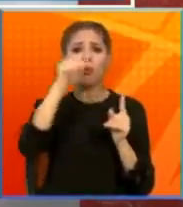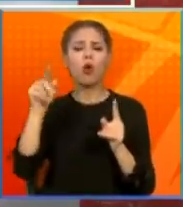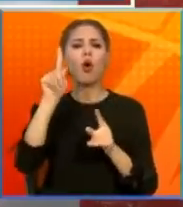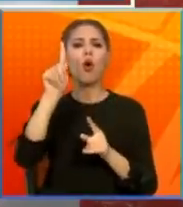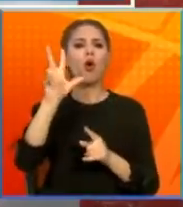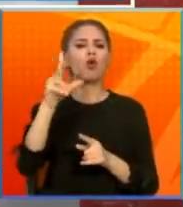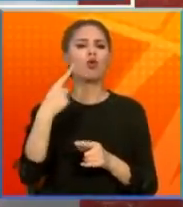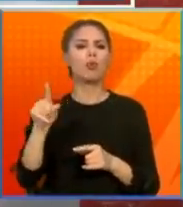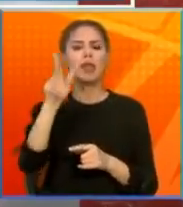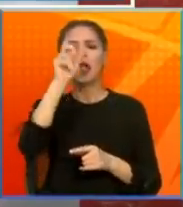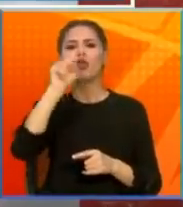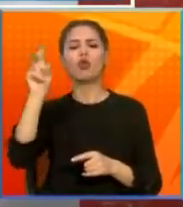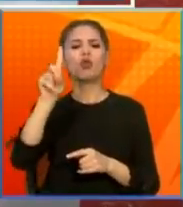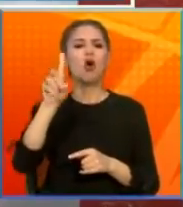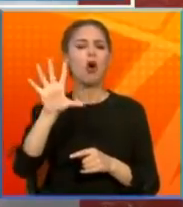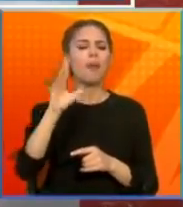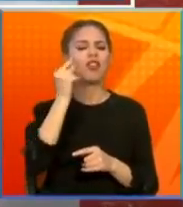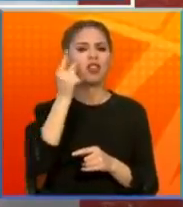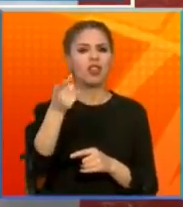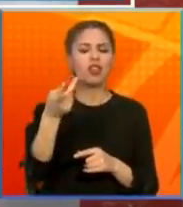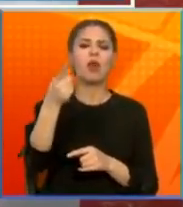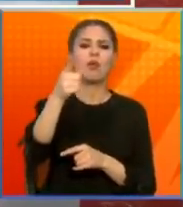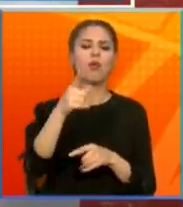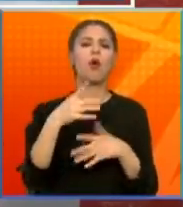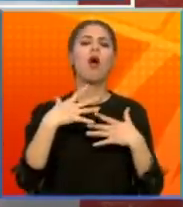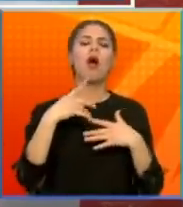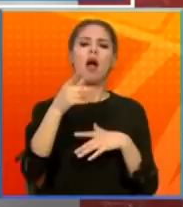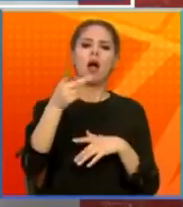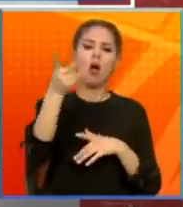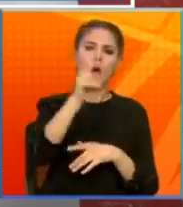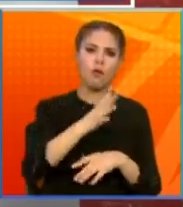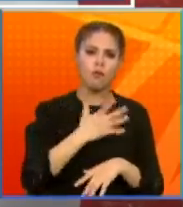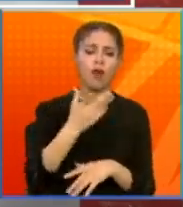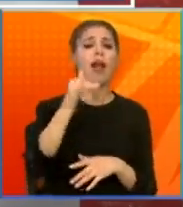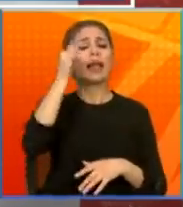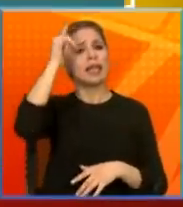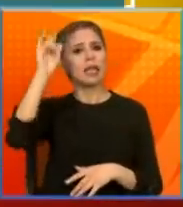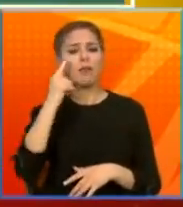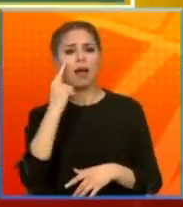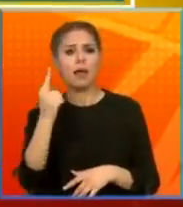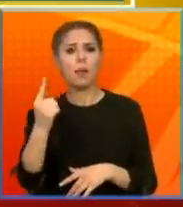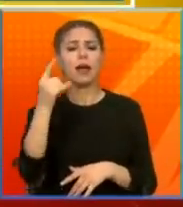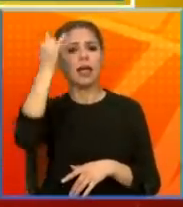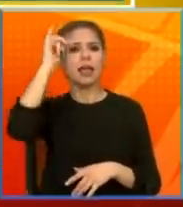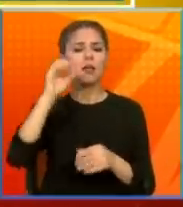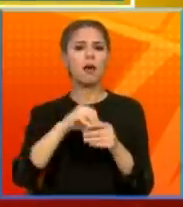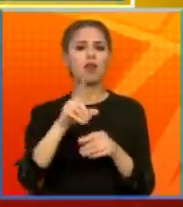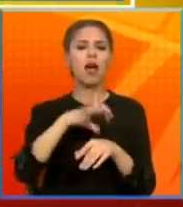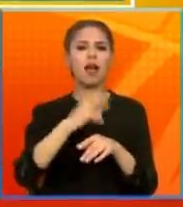yitirdi. 18.278 kişi de hastalığı sağ salim atlattı neyse ki. Ve İspanya, orada da vaka